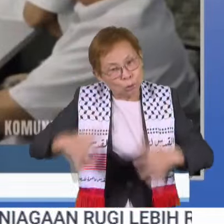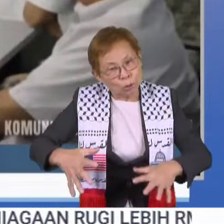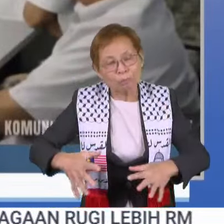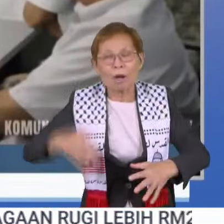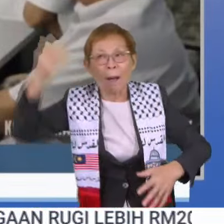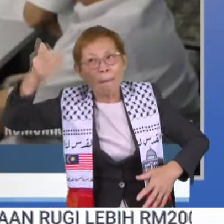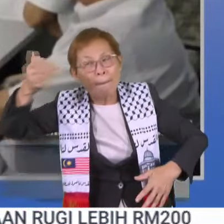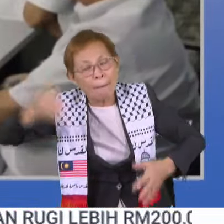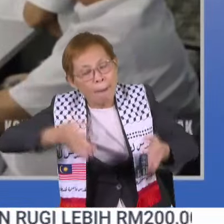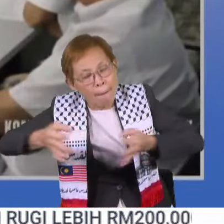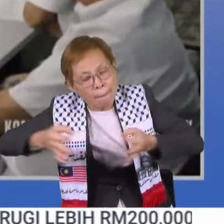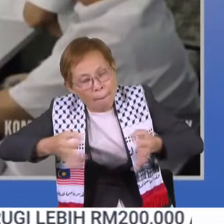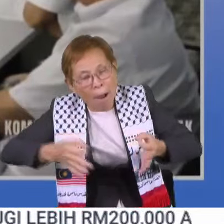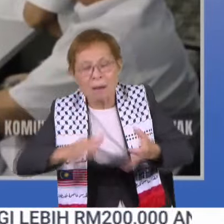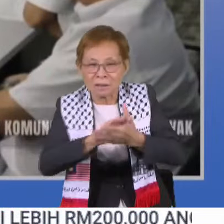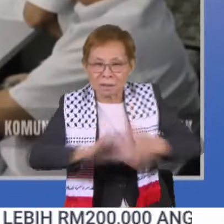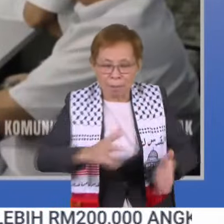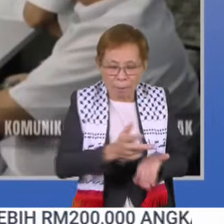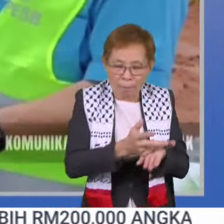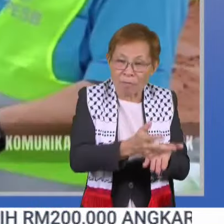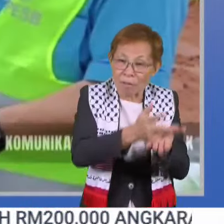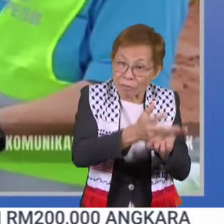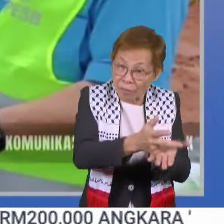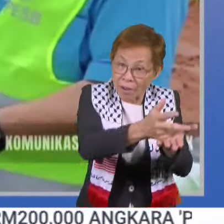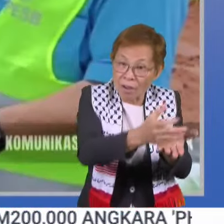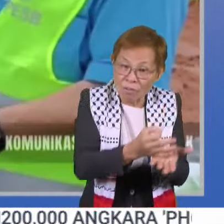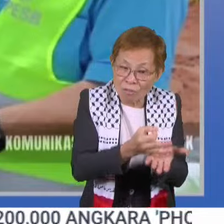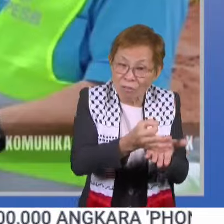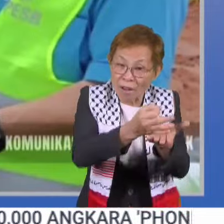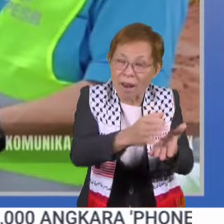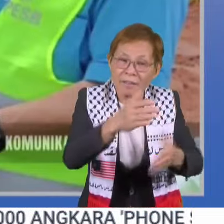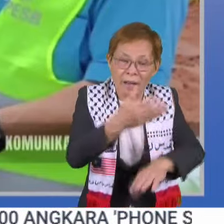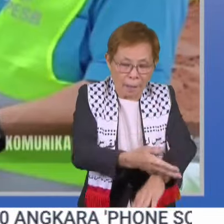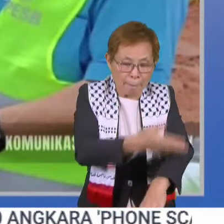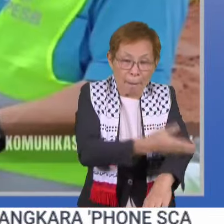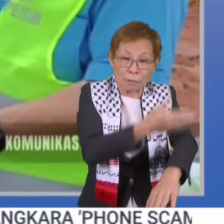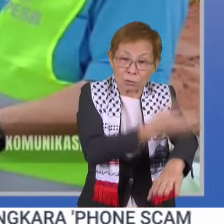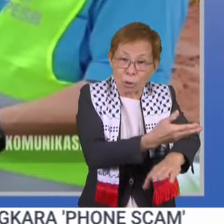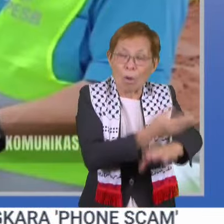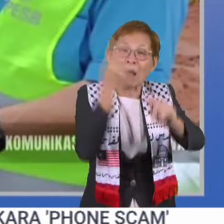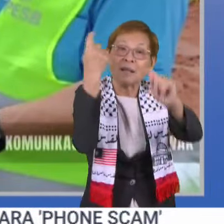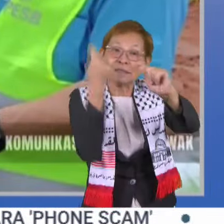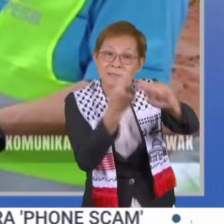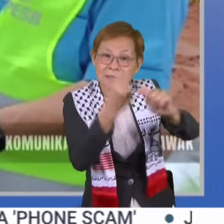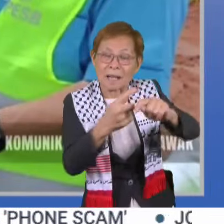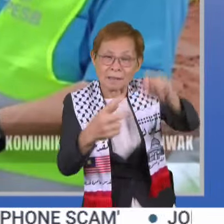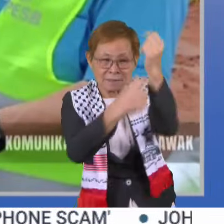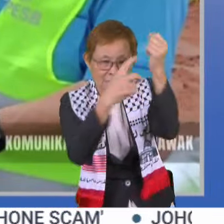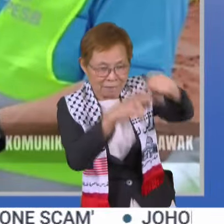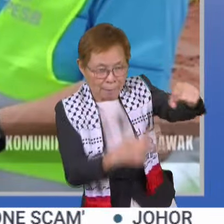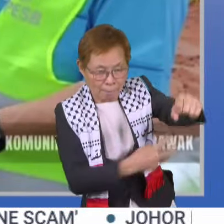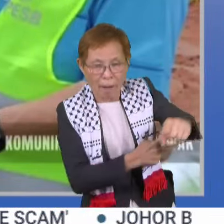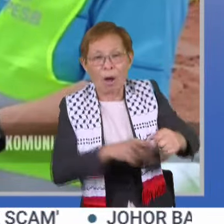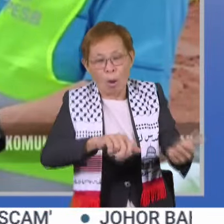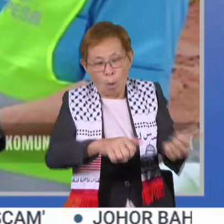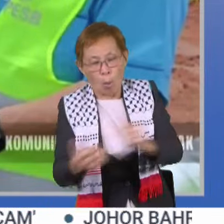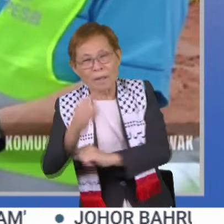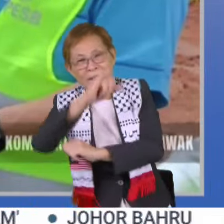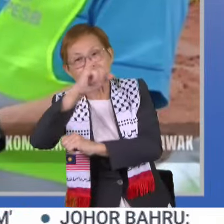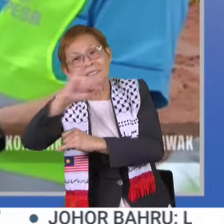diberi taklimat keselamatan Feri sebuyau triso serta taklimat kemajuan projek jambatan batang lupar satu oleh jabatan kerja